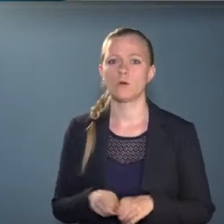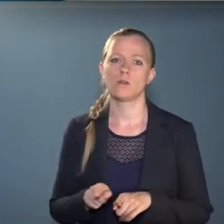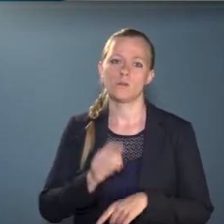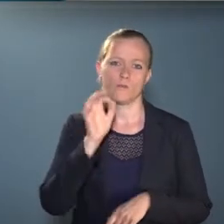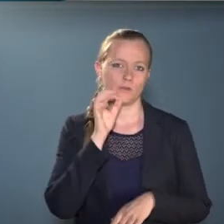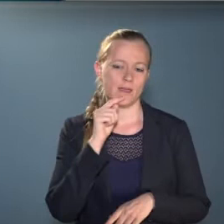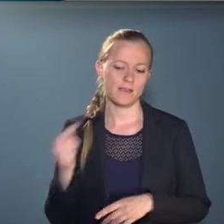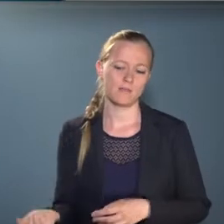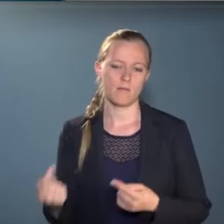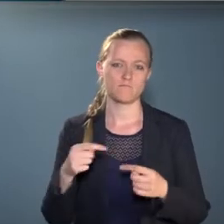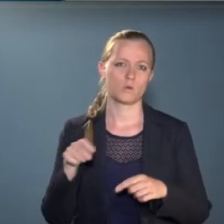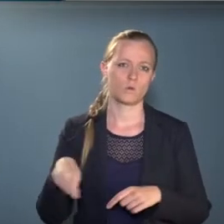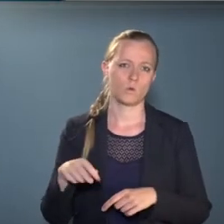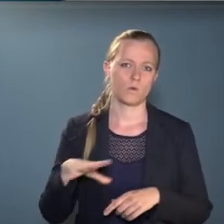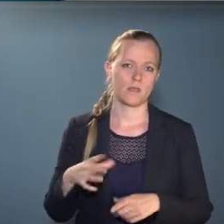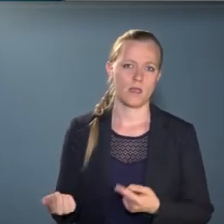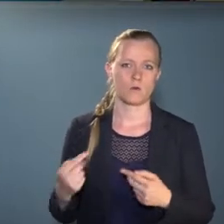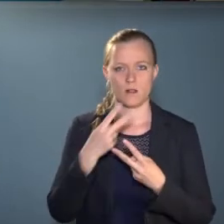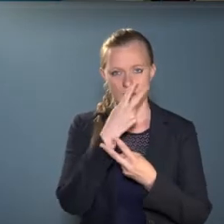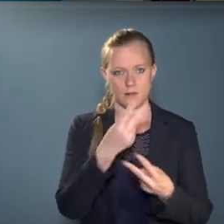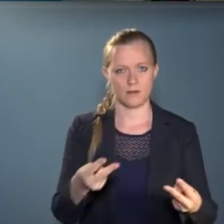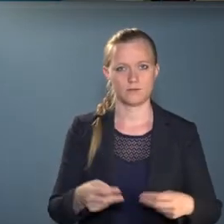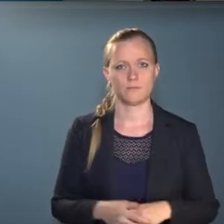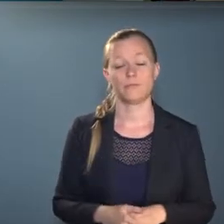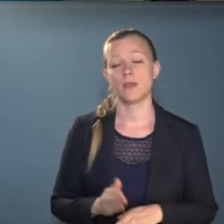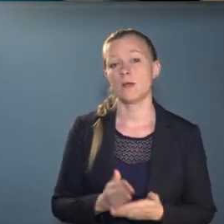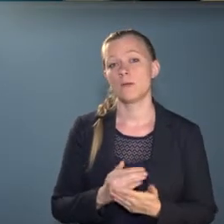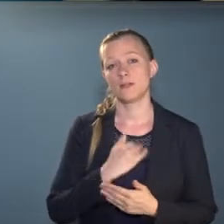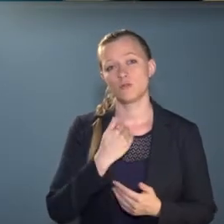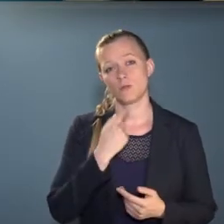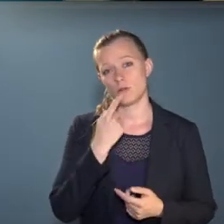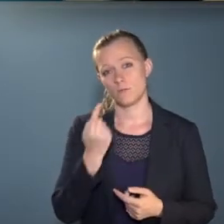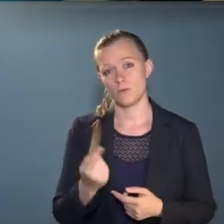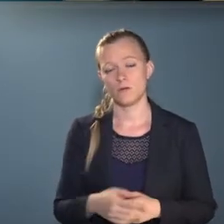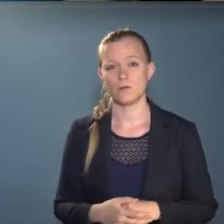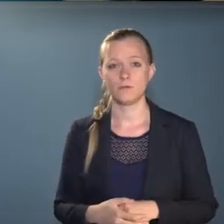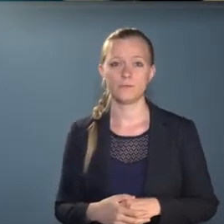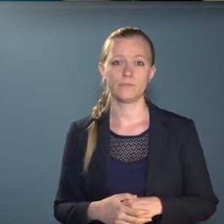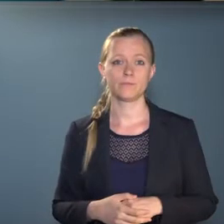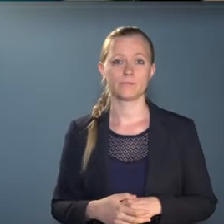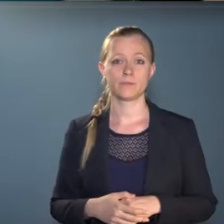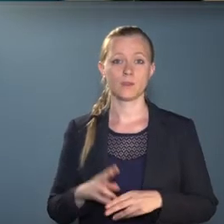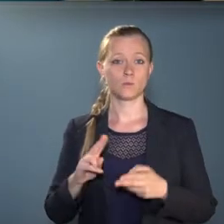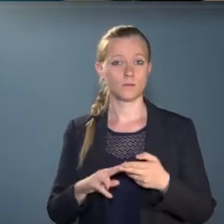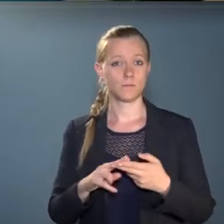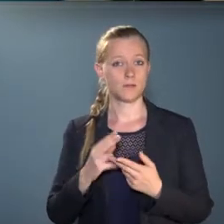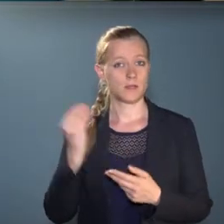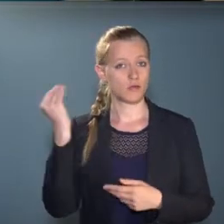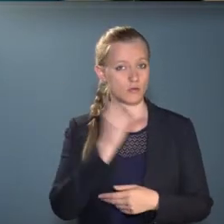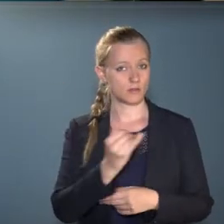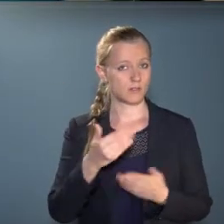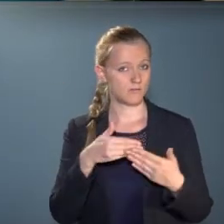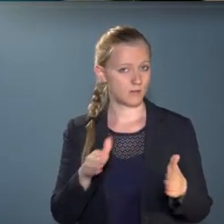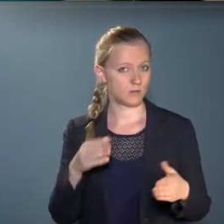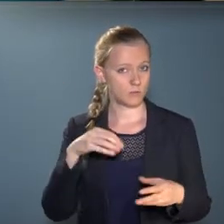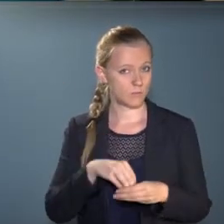óvodákat ezekről a főzőkonyhákról látjuk el. Ha már az iskolákat említette, az ünnepélyes tanévnyitók